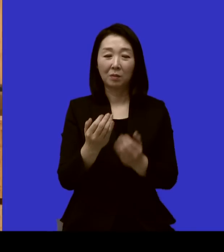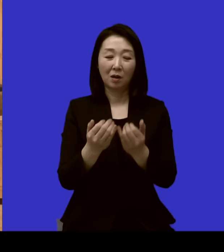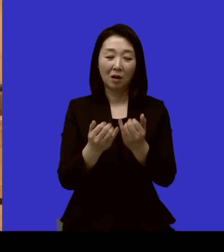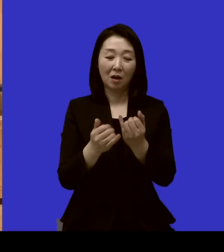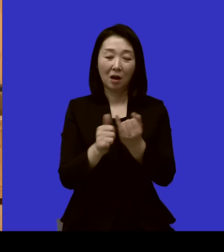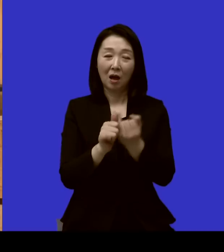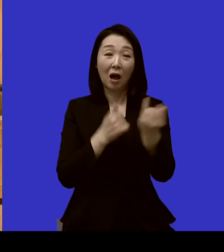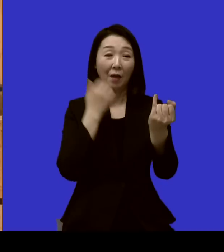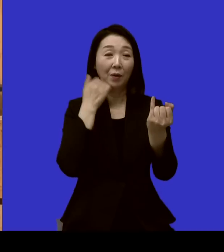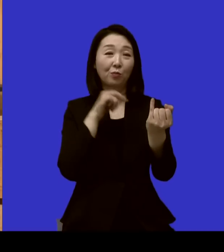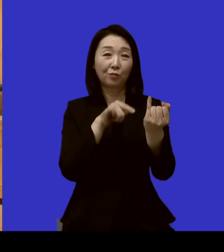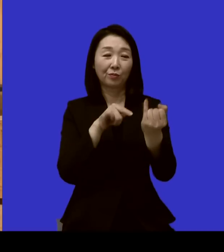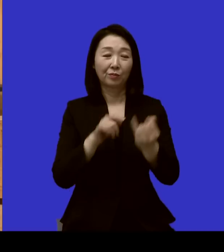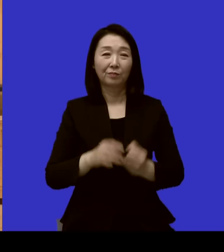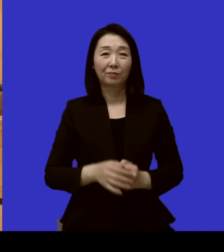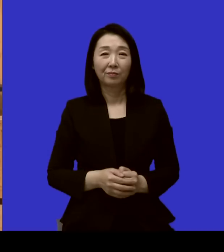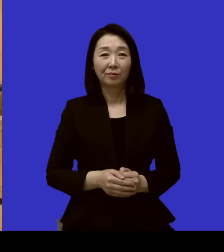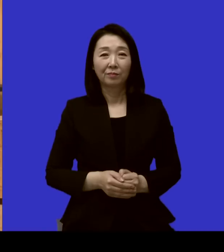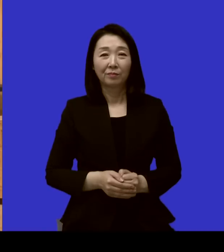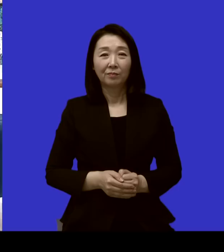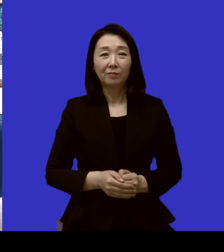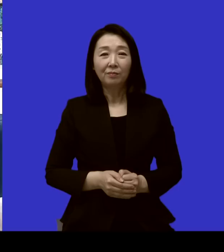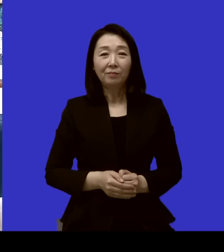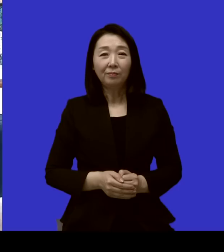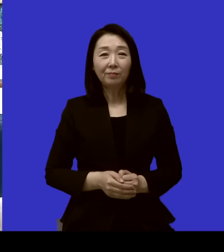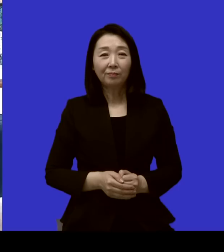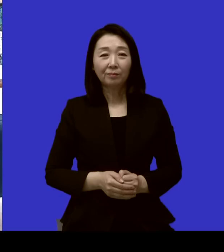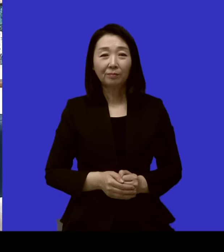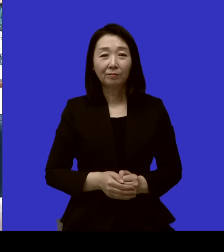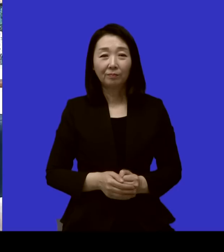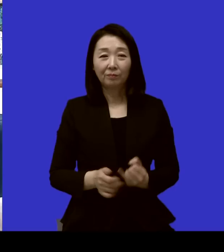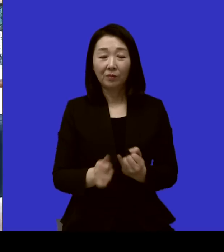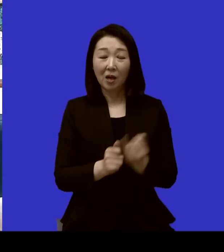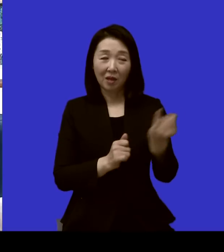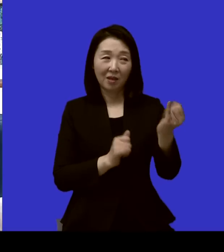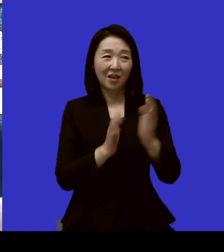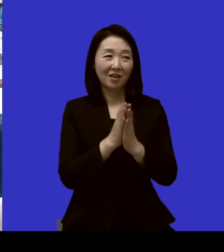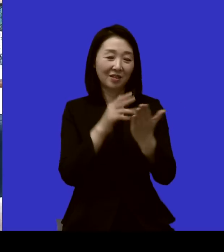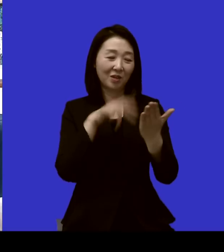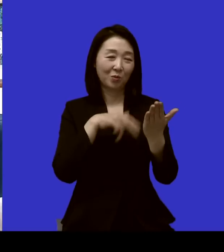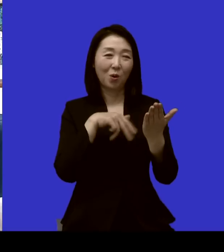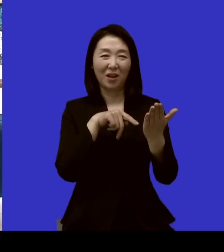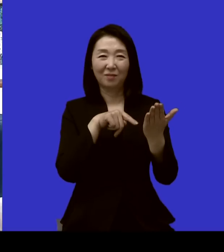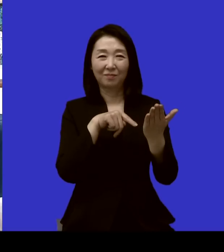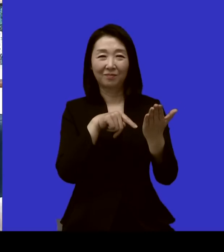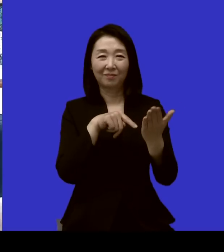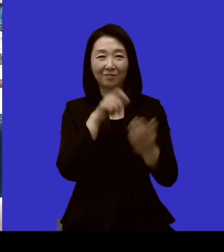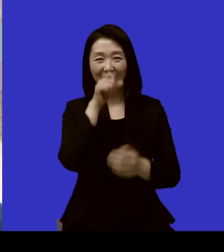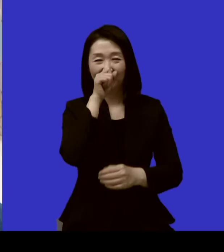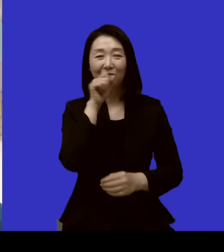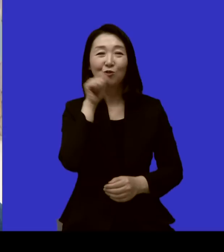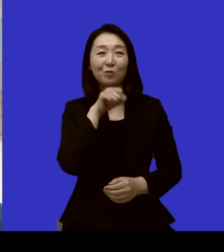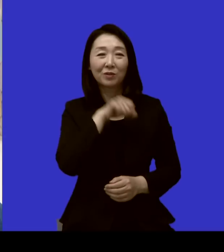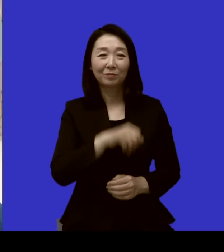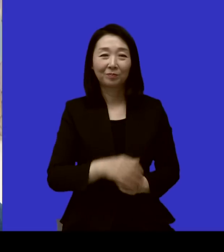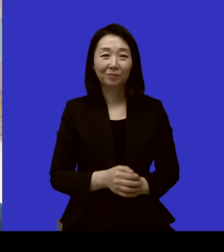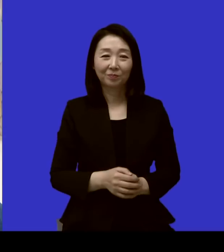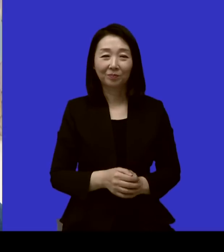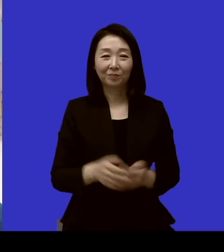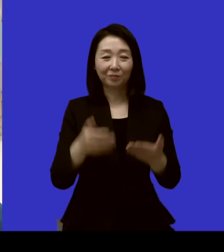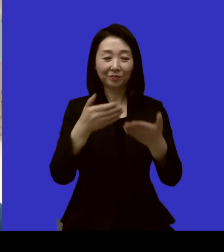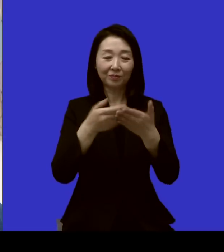어떤 분이셨어요? 어떻게 만나셨어요? 네, 아내도 이제 그 제 책을 좋아해서 만난 친구인데 아. 네, 그 그림을